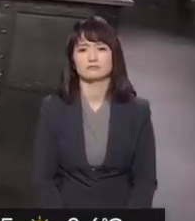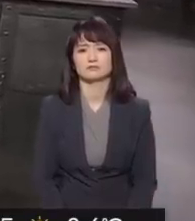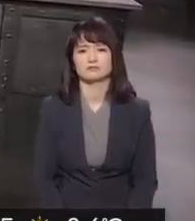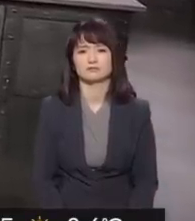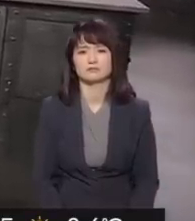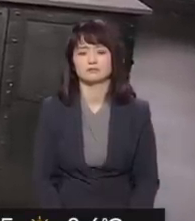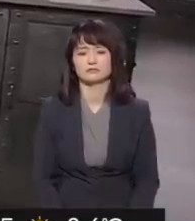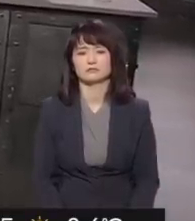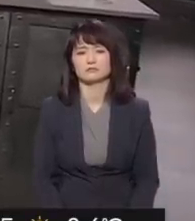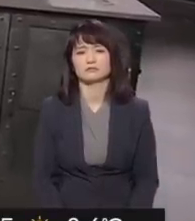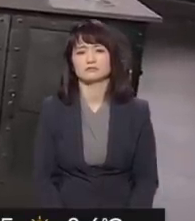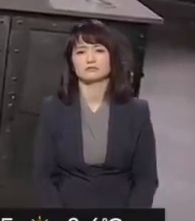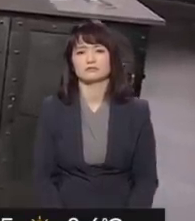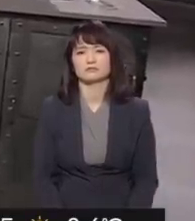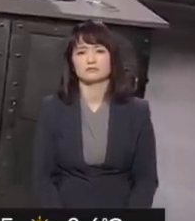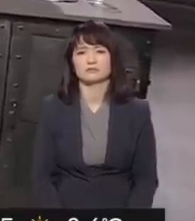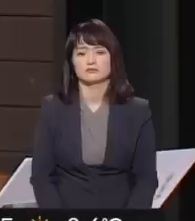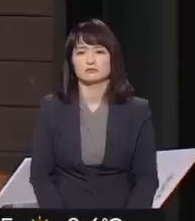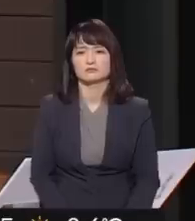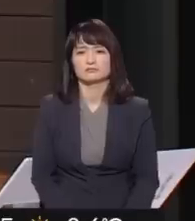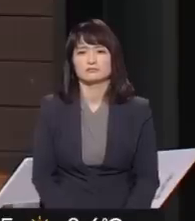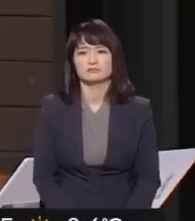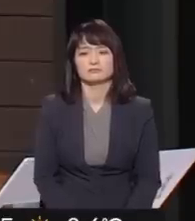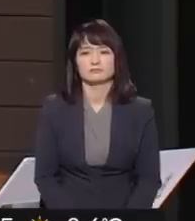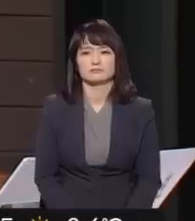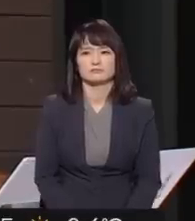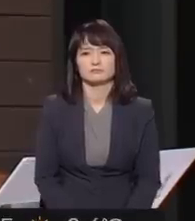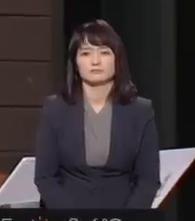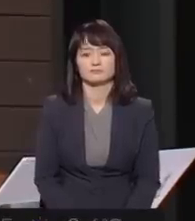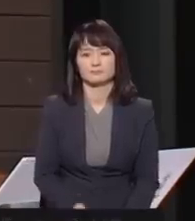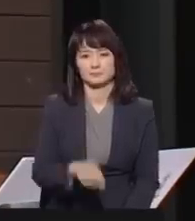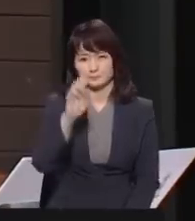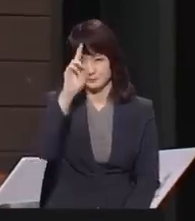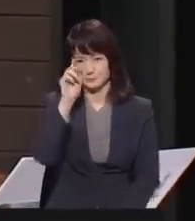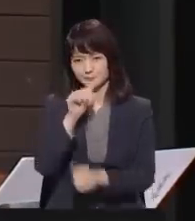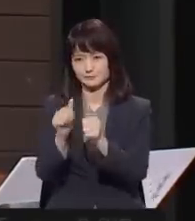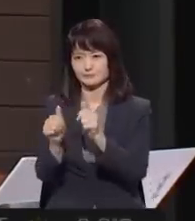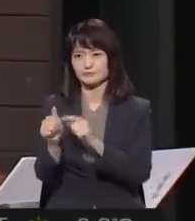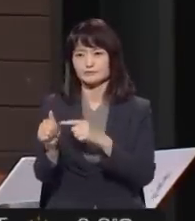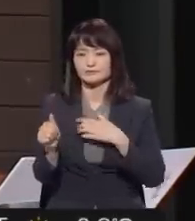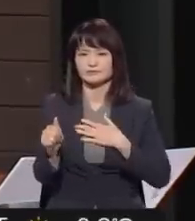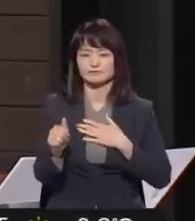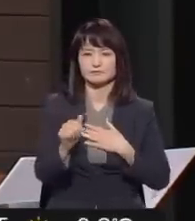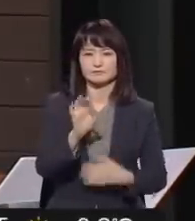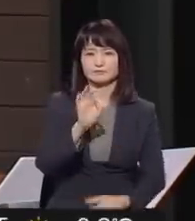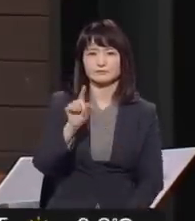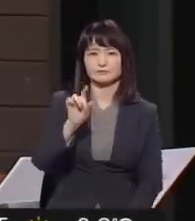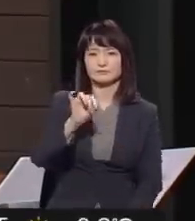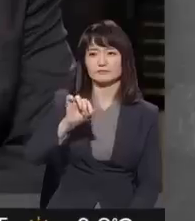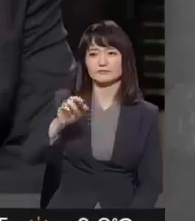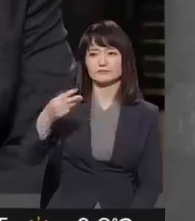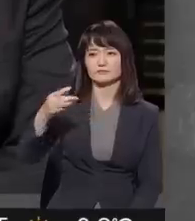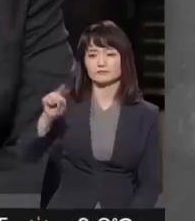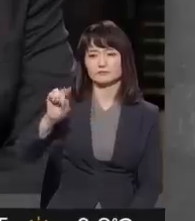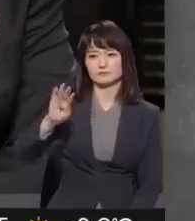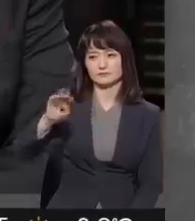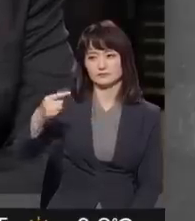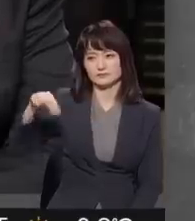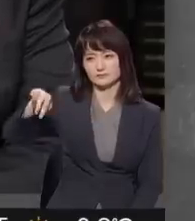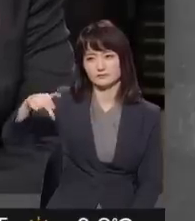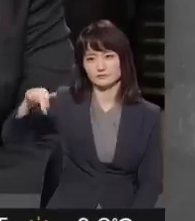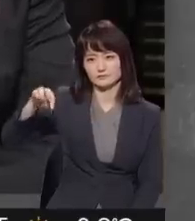나갔는데 박 변호사님 박 변호사님 아시겠지만 아이러브스쿨 딱 등장했을 때 뭐